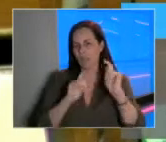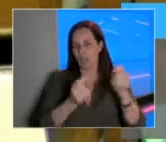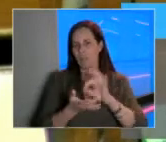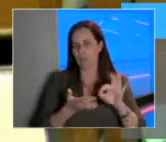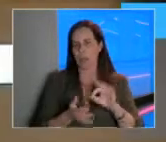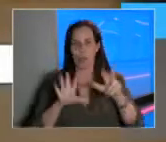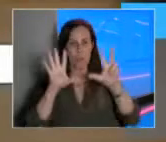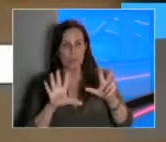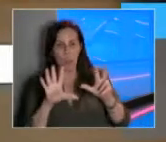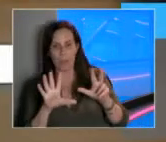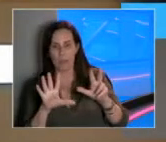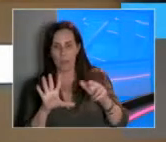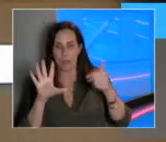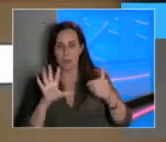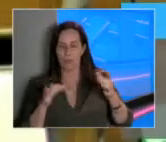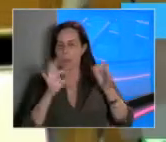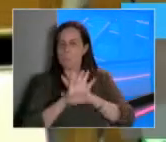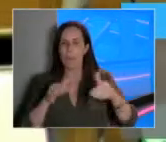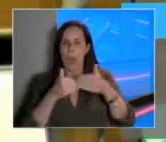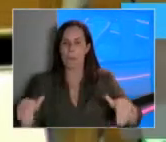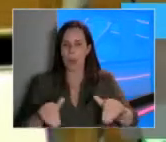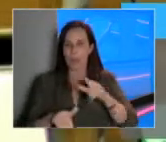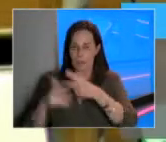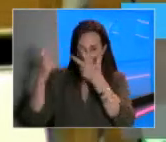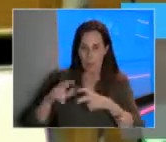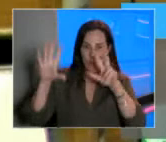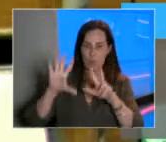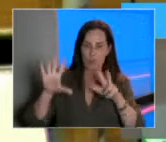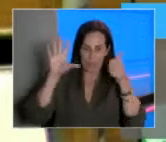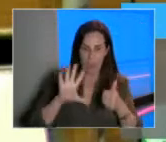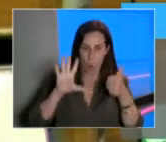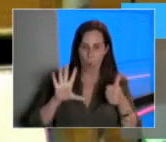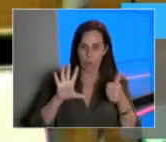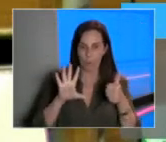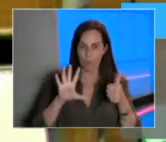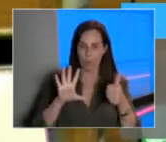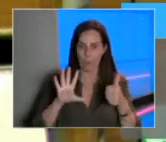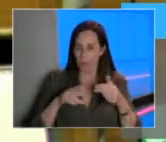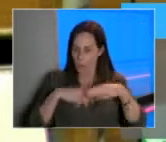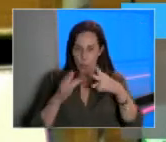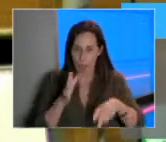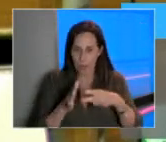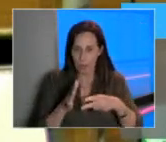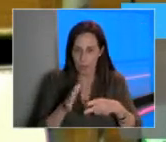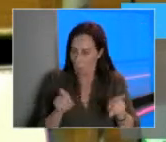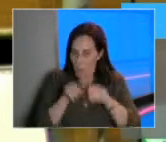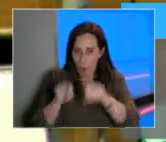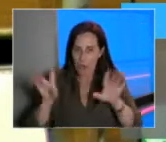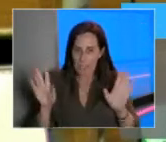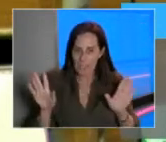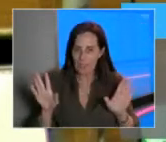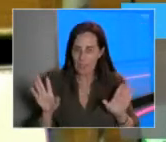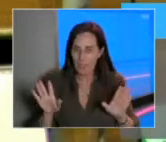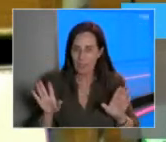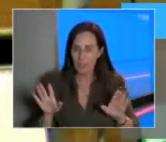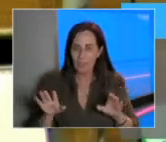הבריאות. בשמיני ליוני נפתחת ללא מגבלות. אם אתה מצפה שבשמיני לחודש תפתח רכבת, as is, איך שהיא,